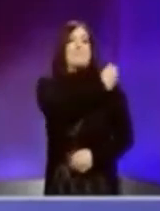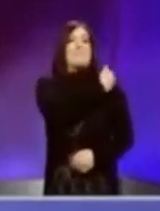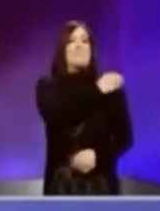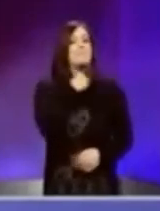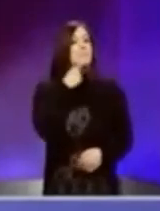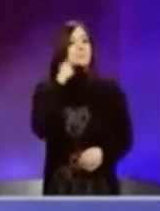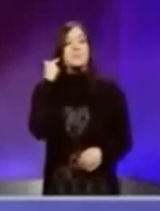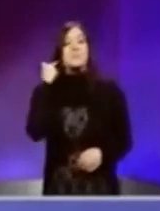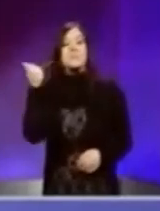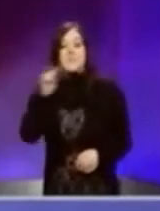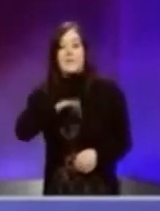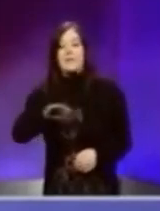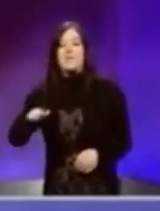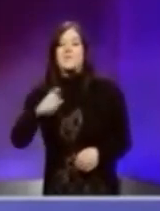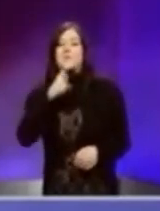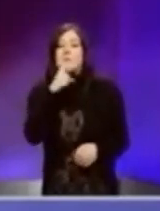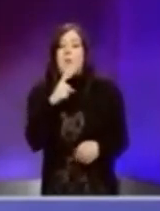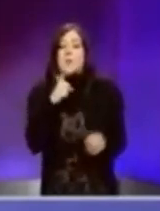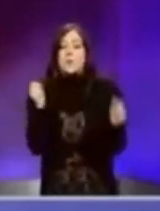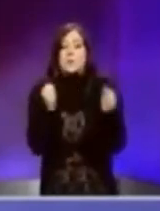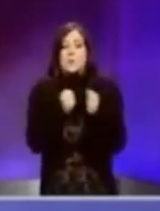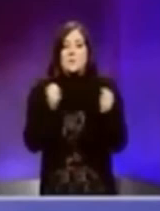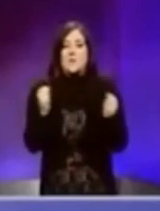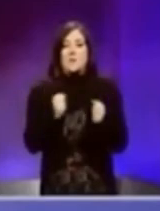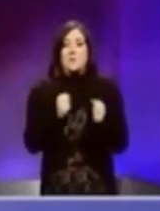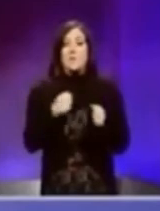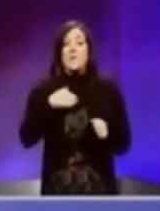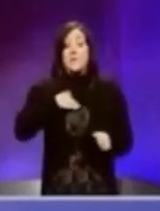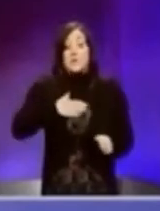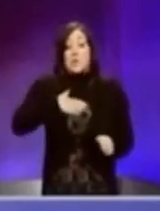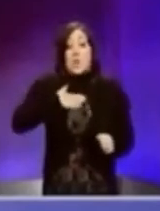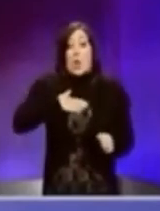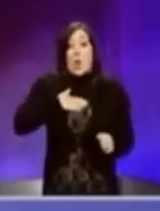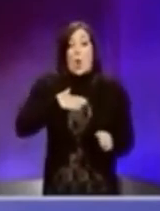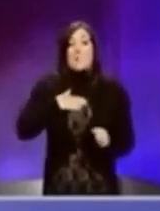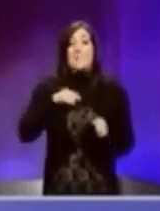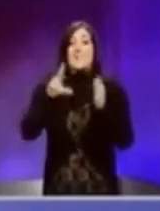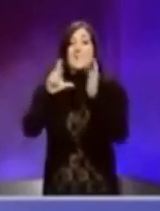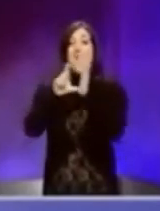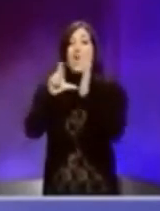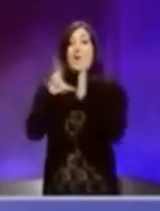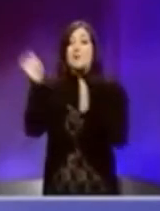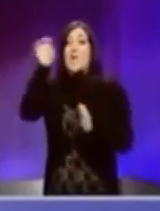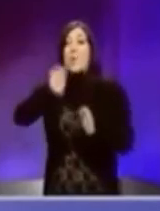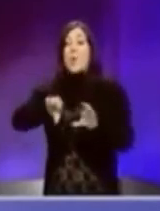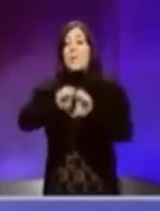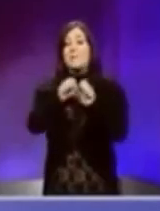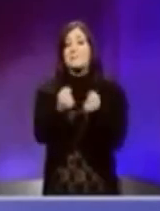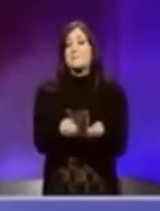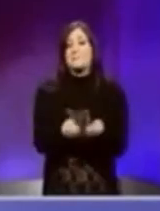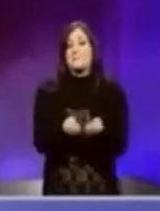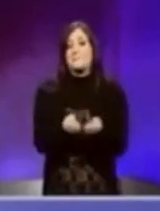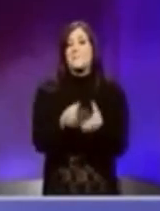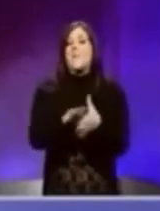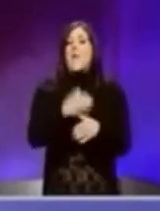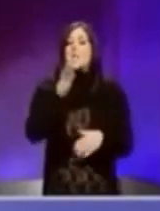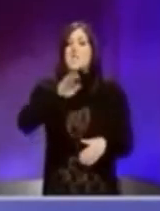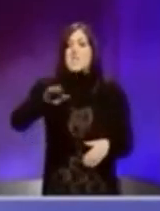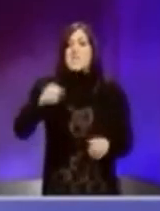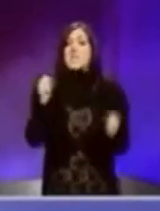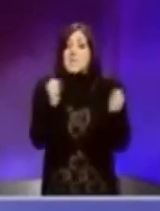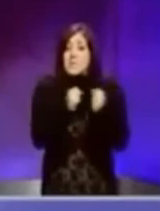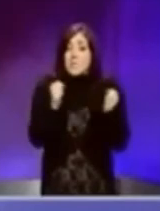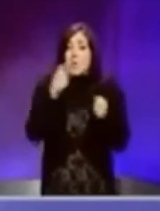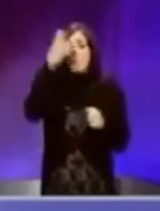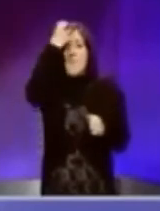id-deċiżjonijiet, fl-opinjoni tagħna qiegħda tikser id-direttiva ta' Seveso billi mhijiex tagħti każ tal-biżgħat tan-nies. Kul